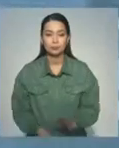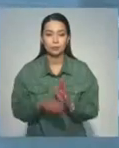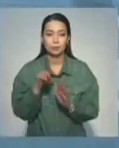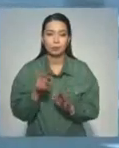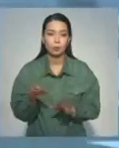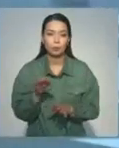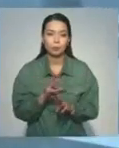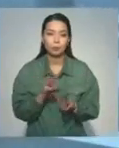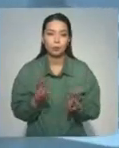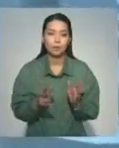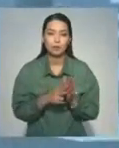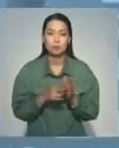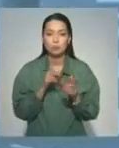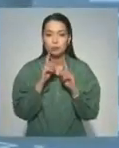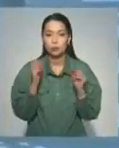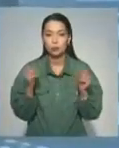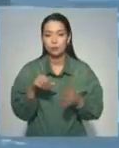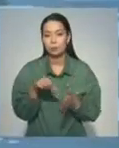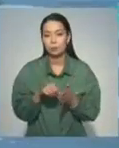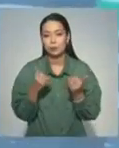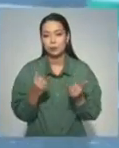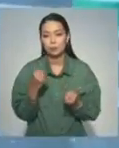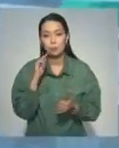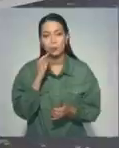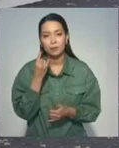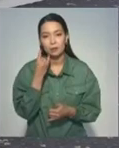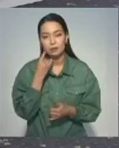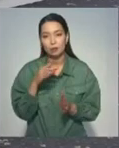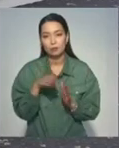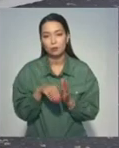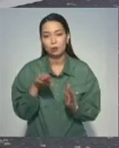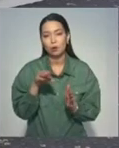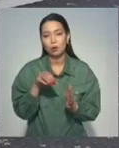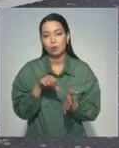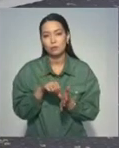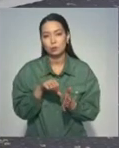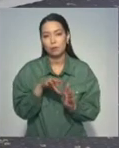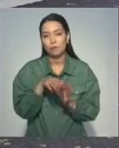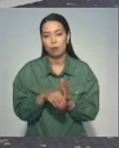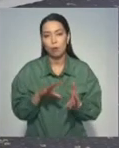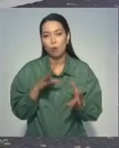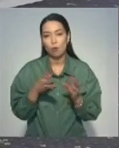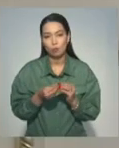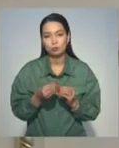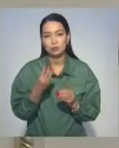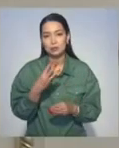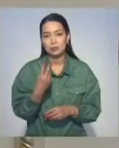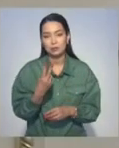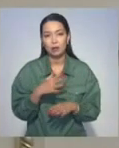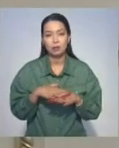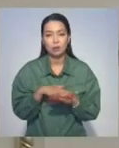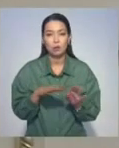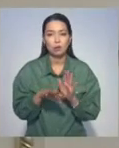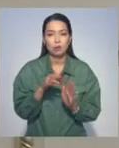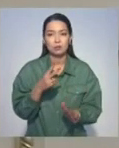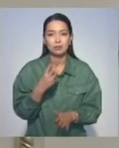Депутатов областного маслихата 8-го созыва представили сегодня в Павлодаре. В состав вошли в общей сложности 32 народных избранника, 23 из них